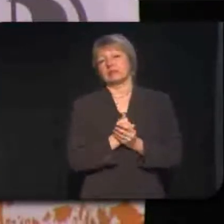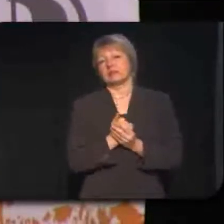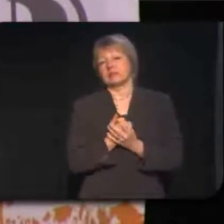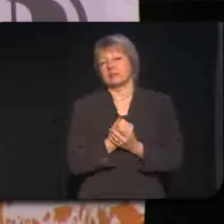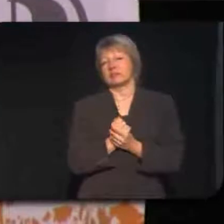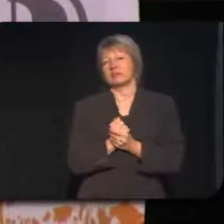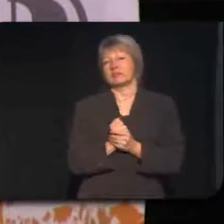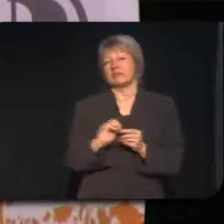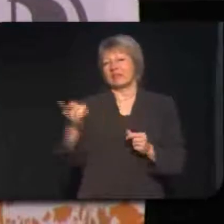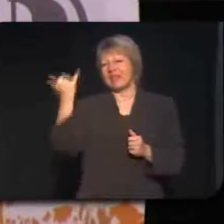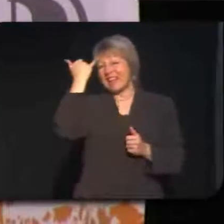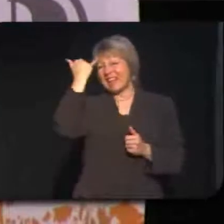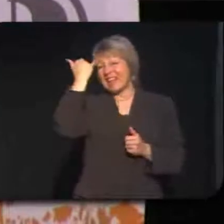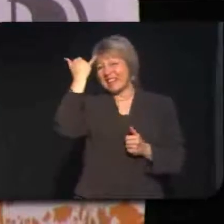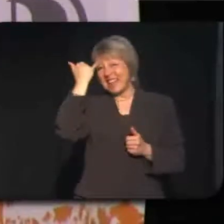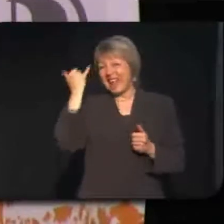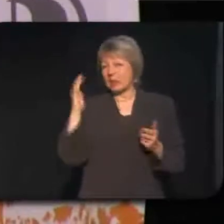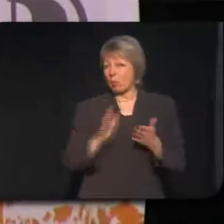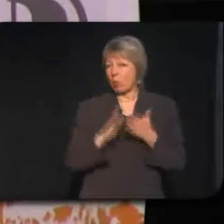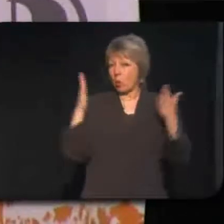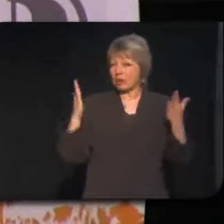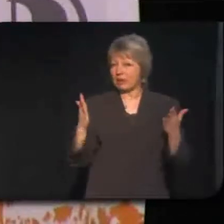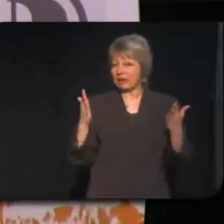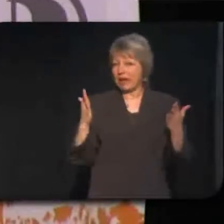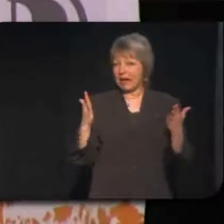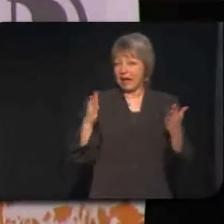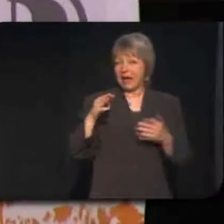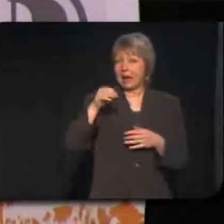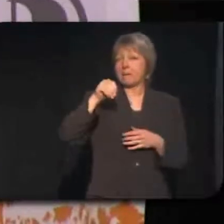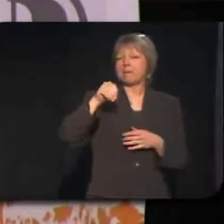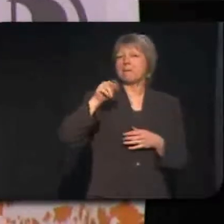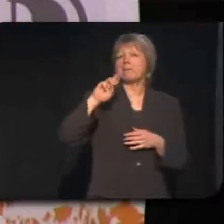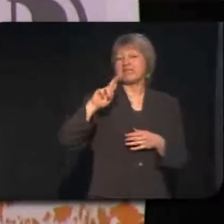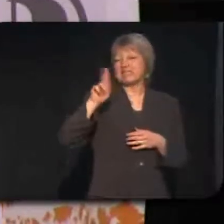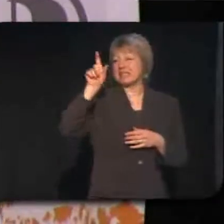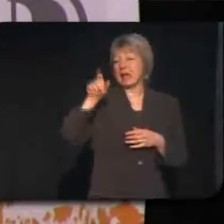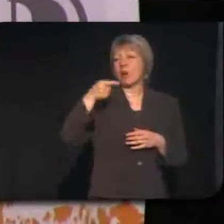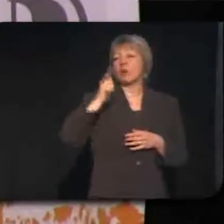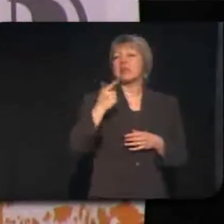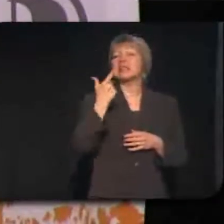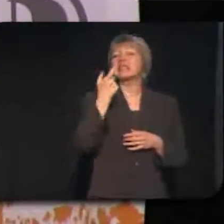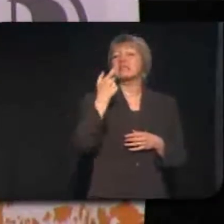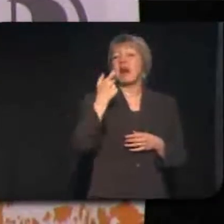ideenwunder Mister 120 km/h Siegmar Gabriel